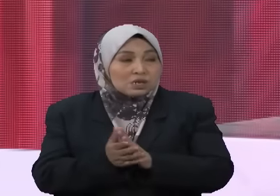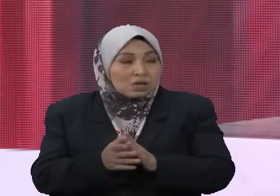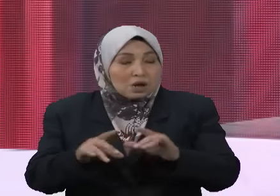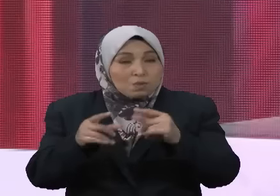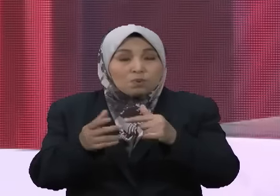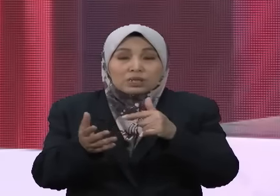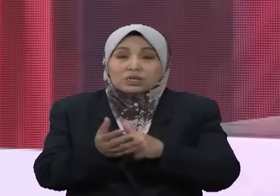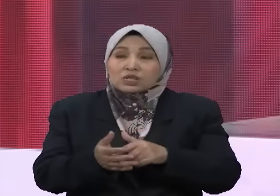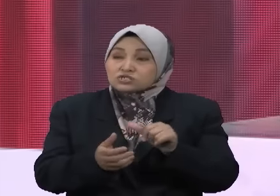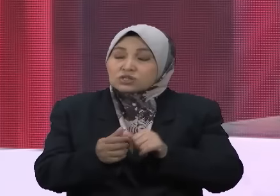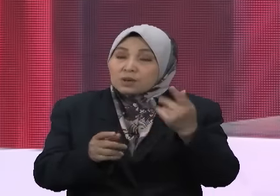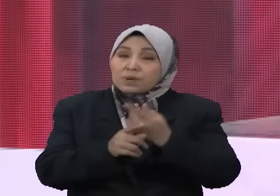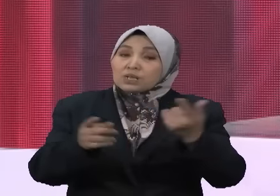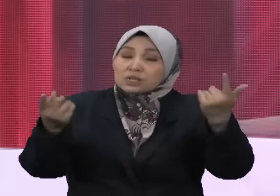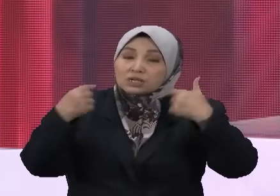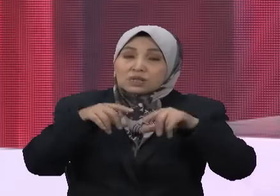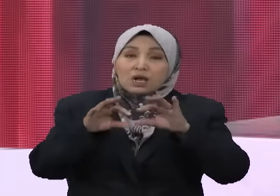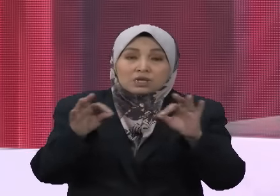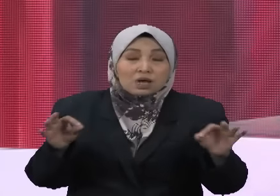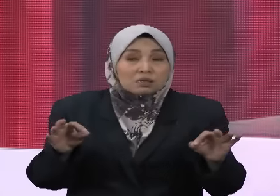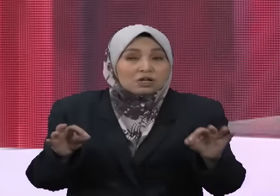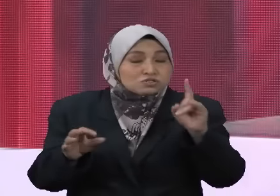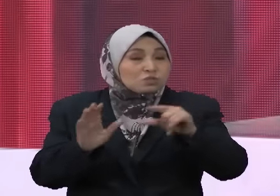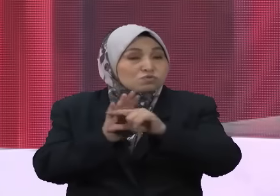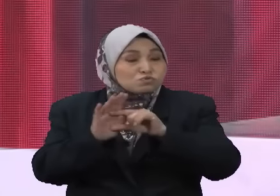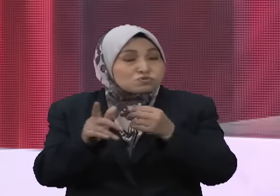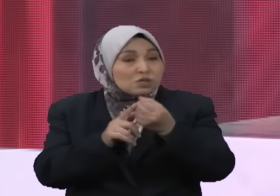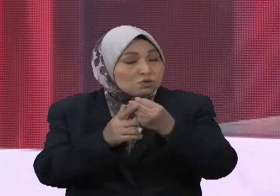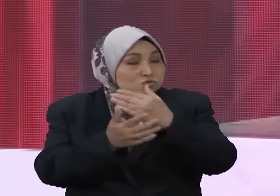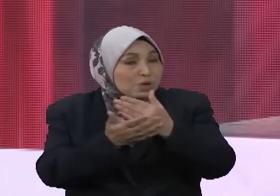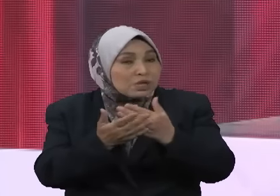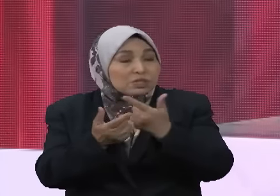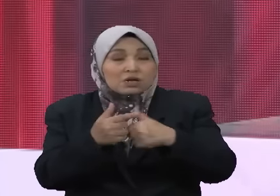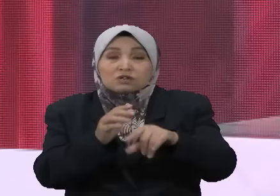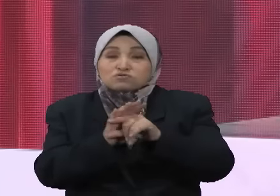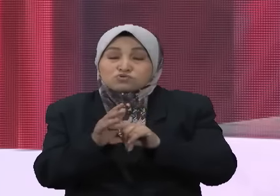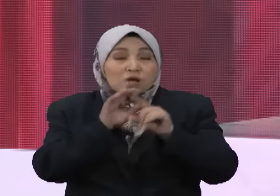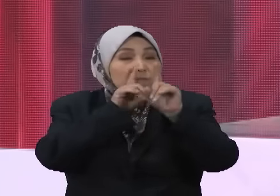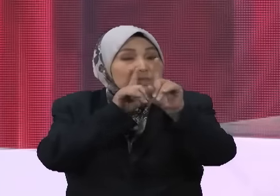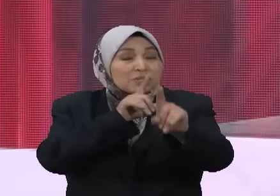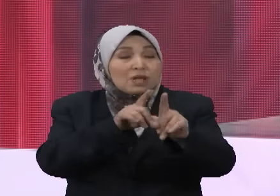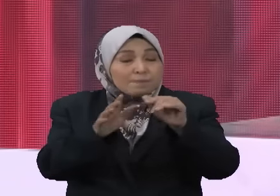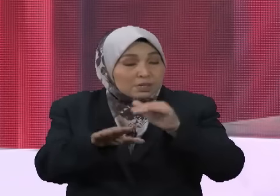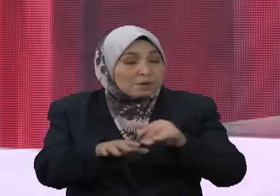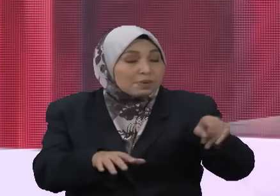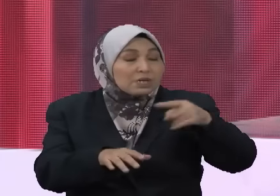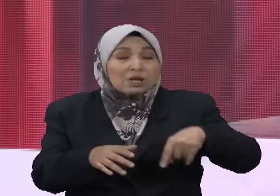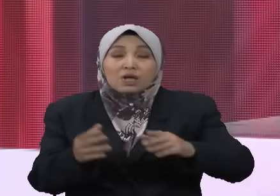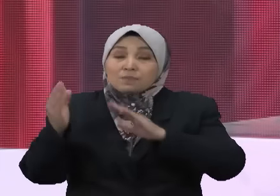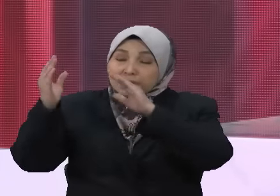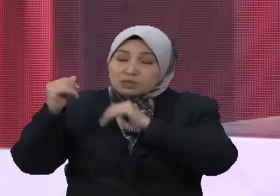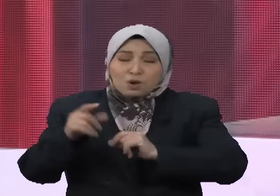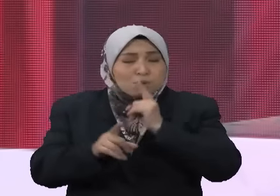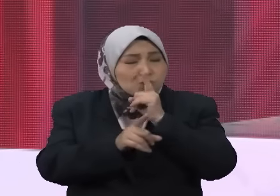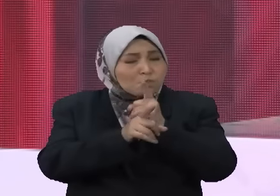ini setiap kali datangnya ayat satu surah ataupun sebahagian daripada Surah yang memerintahkan kepada mereka agar beriman benar-benar